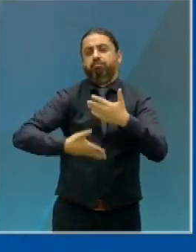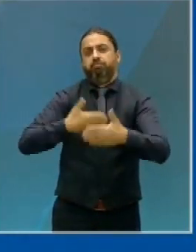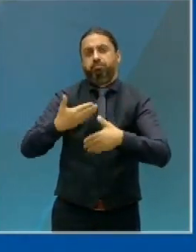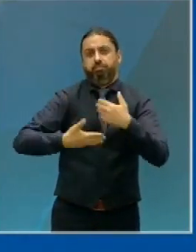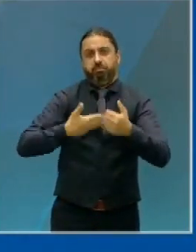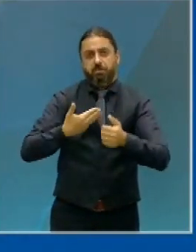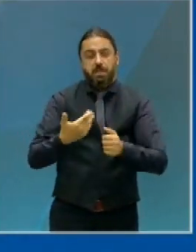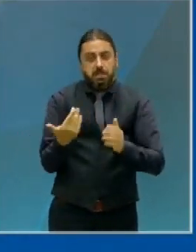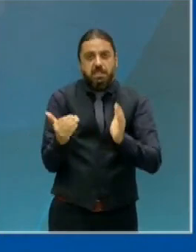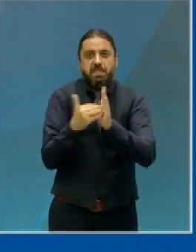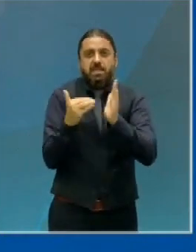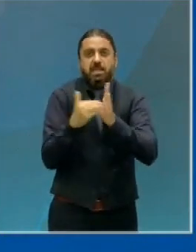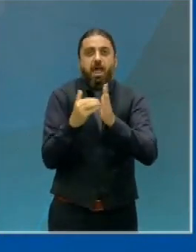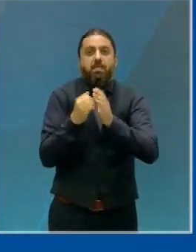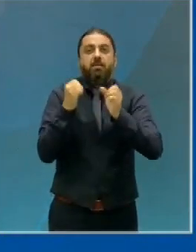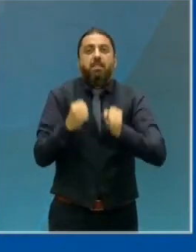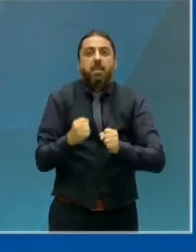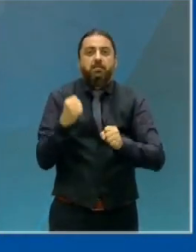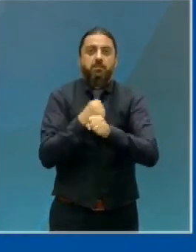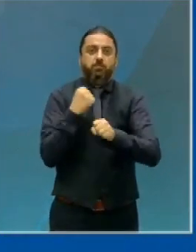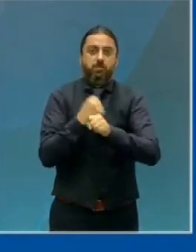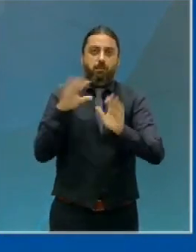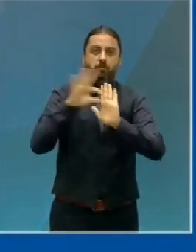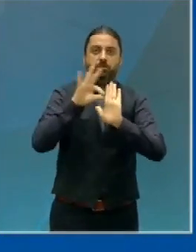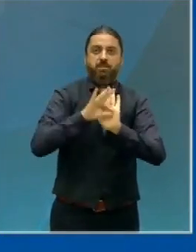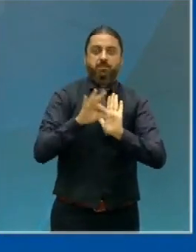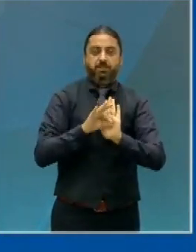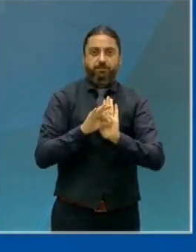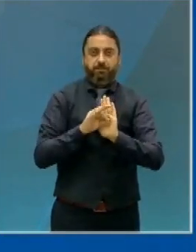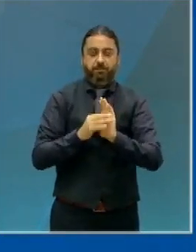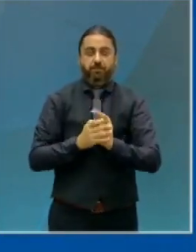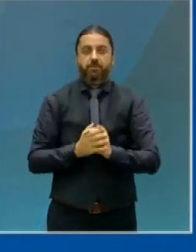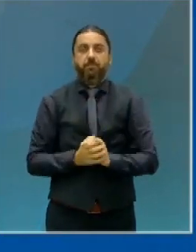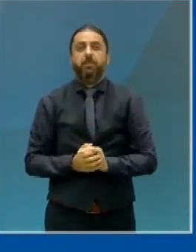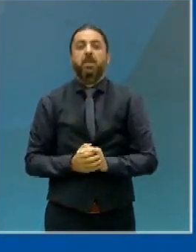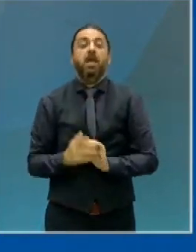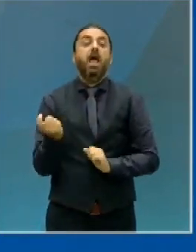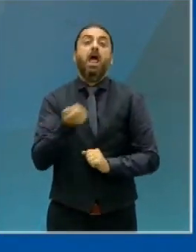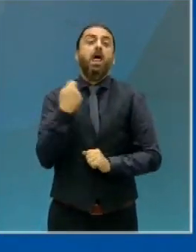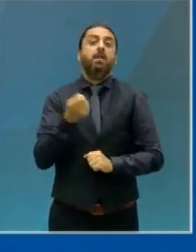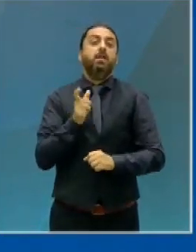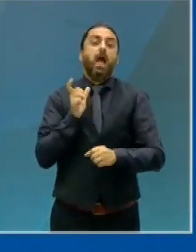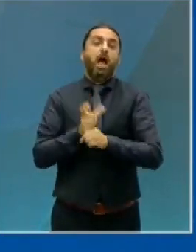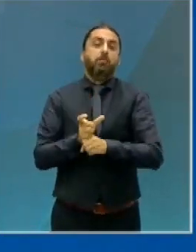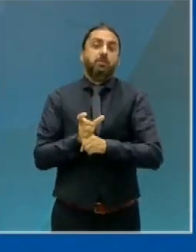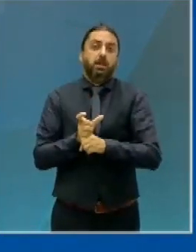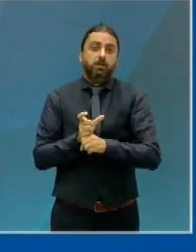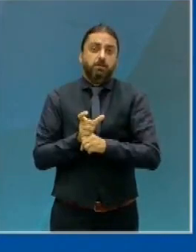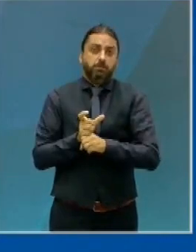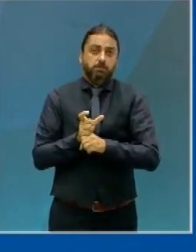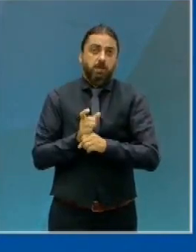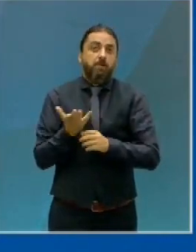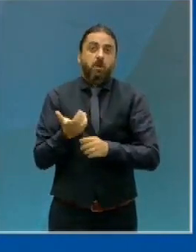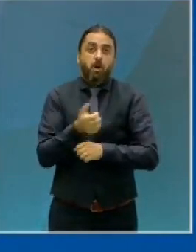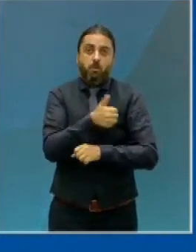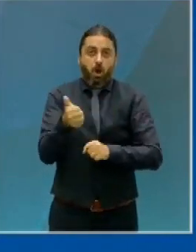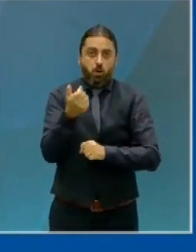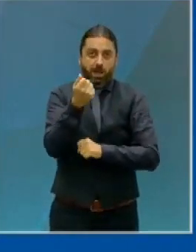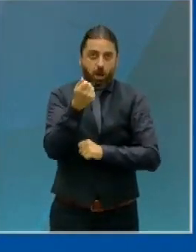Εξασφαλίζουν χιλιάδες θέσεις εργασίας. Η εθνική άμυνα, άλλωστε, δεν αποτελεί μέγεθος μόνο